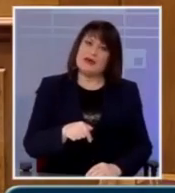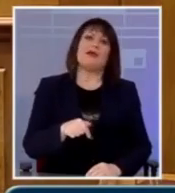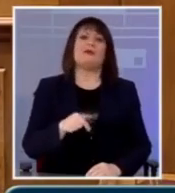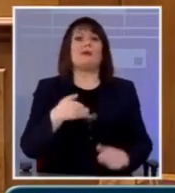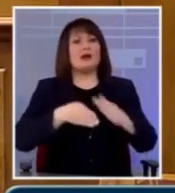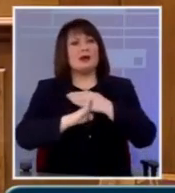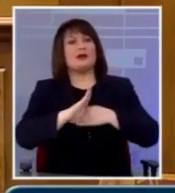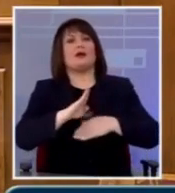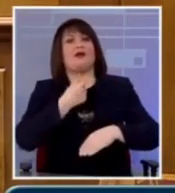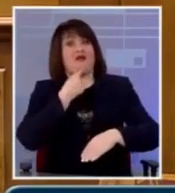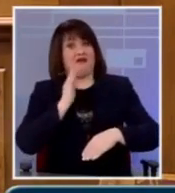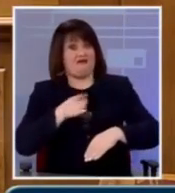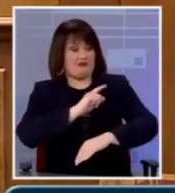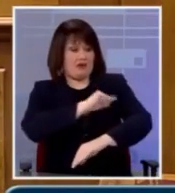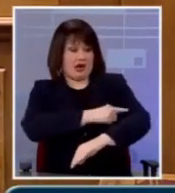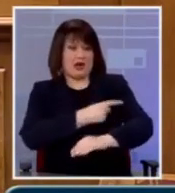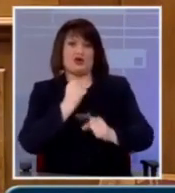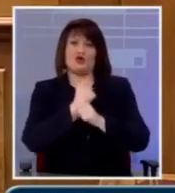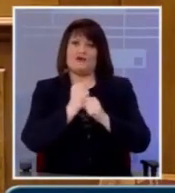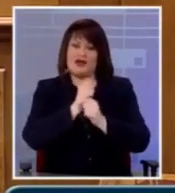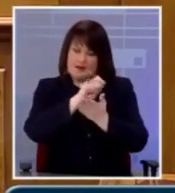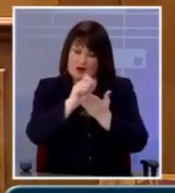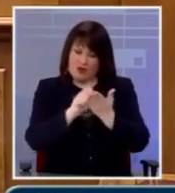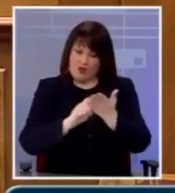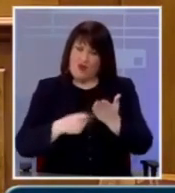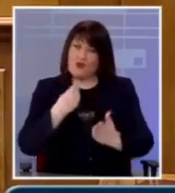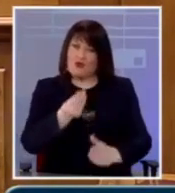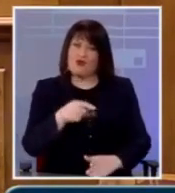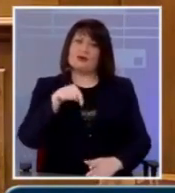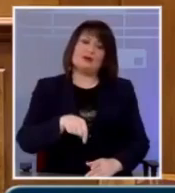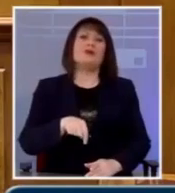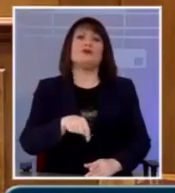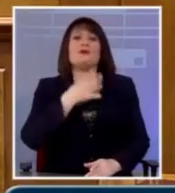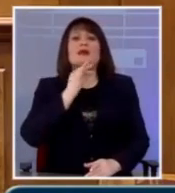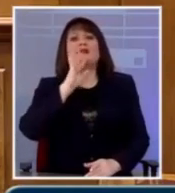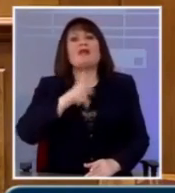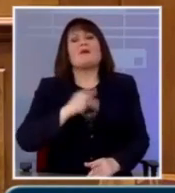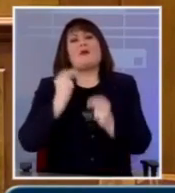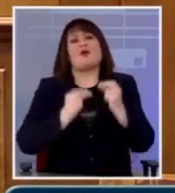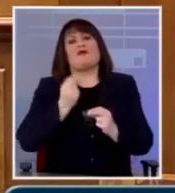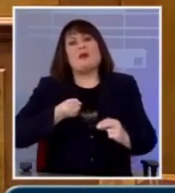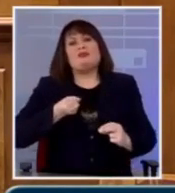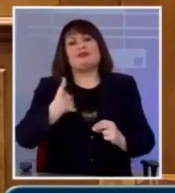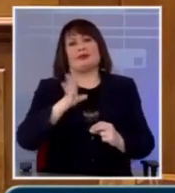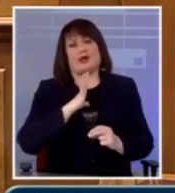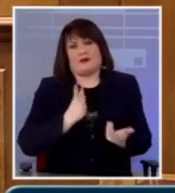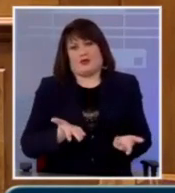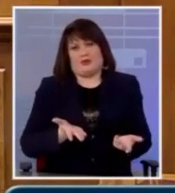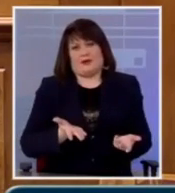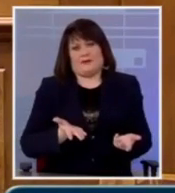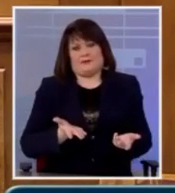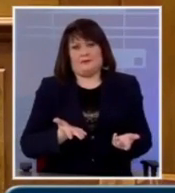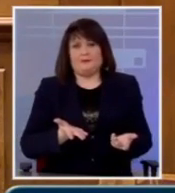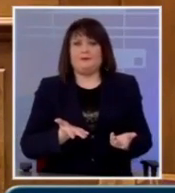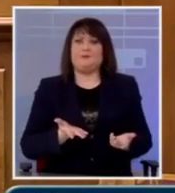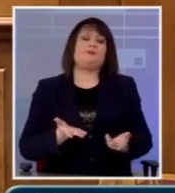γιατρό, ακόμα και η συνταγογράφηση των φαρμάκων έχουν γίνει καθημερινό πρόβλημα για πάρα πολύ κόσμο, σε πείσμα